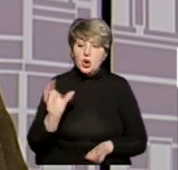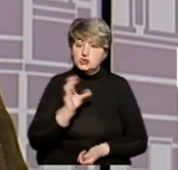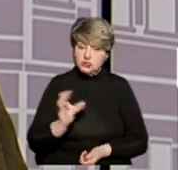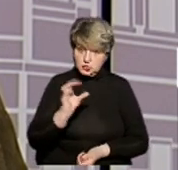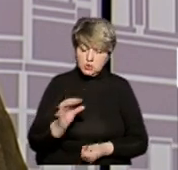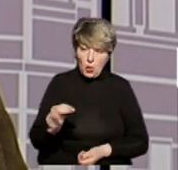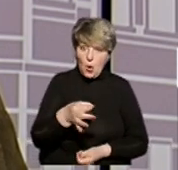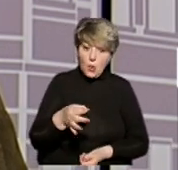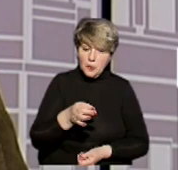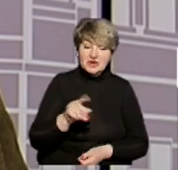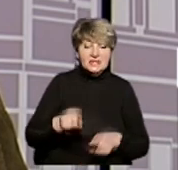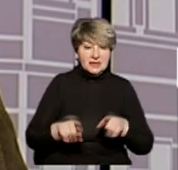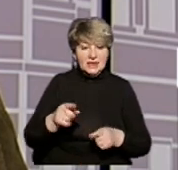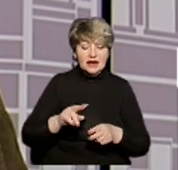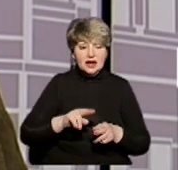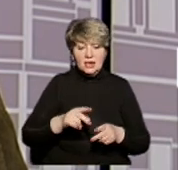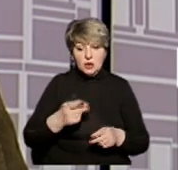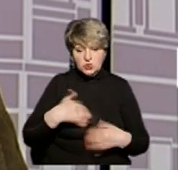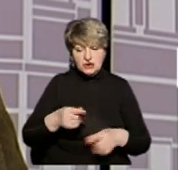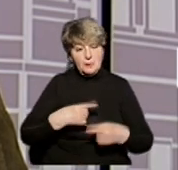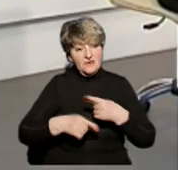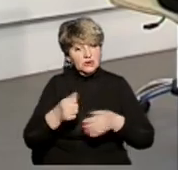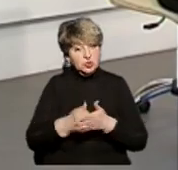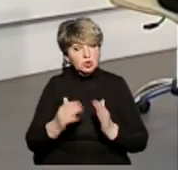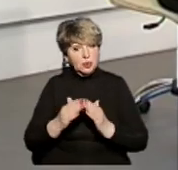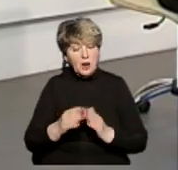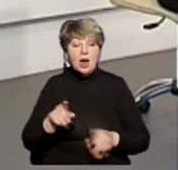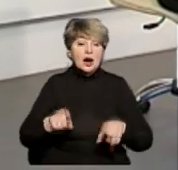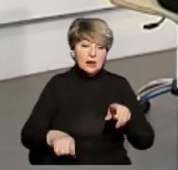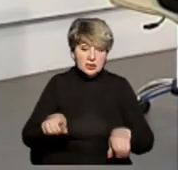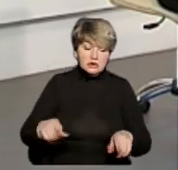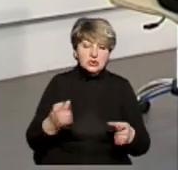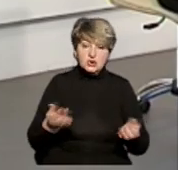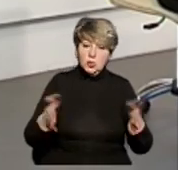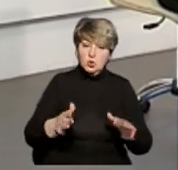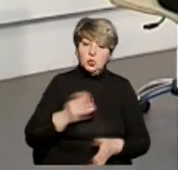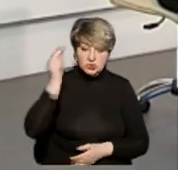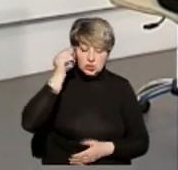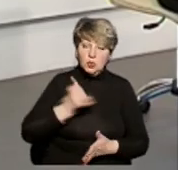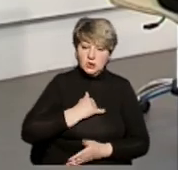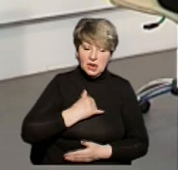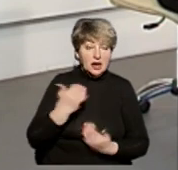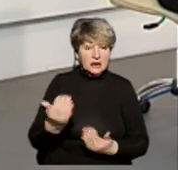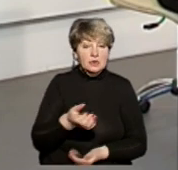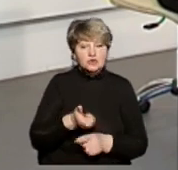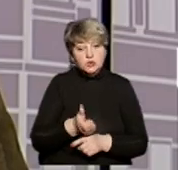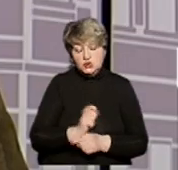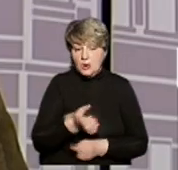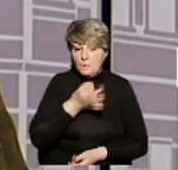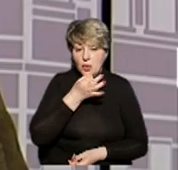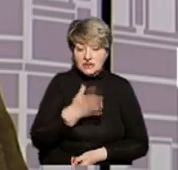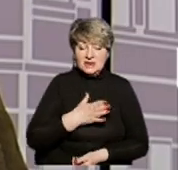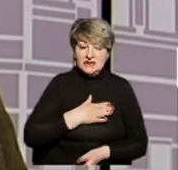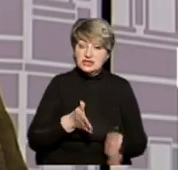Сумську область, там дехто вже повернувся додому, де була можливість. А інші навчаються в нас. Дітям дуже подобається наша система